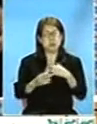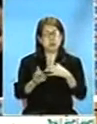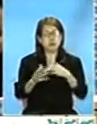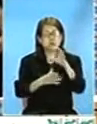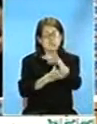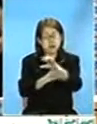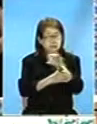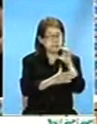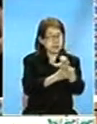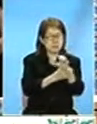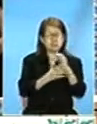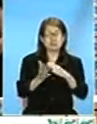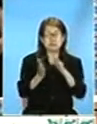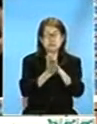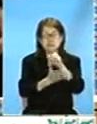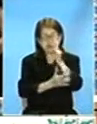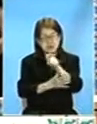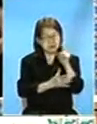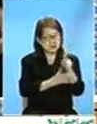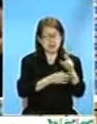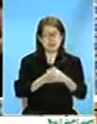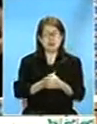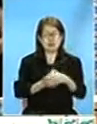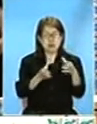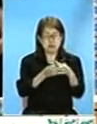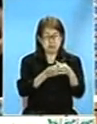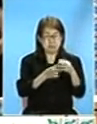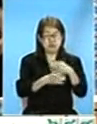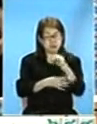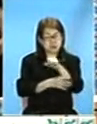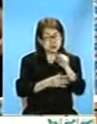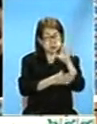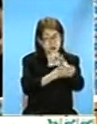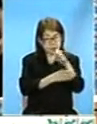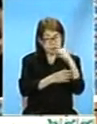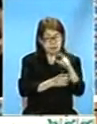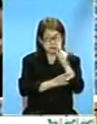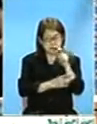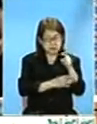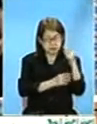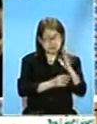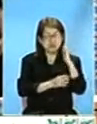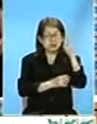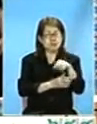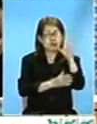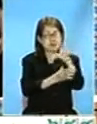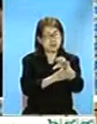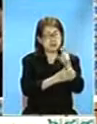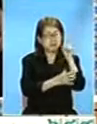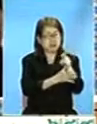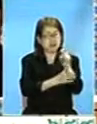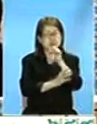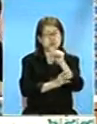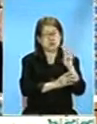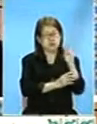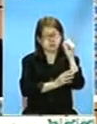งำการทำหน้าที่นอกจากส.ส.ที่มีอยู่แล้วกับสมาชิกวุฒิสภาเช่นเดียวกันเพราะฉะนั้น